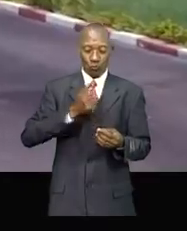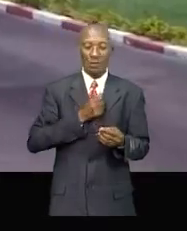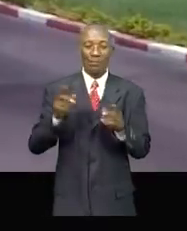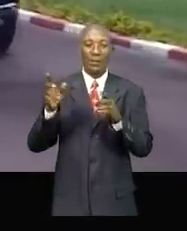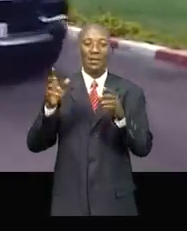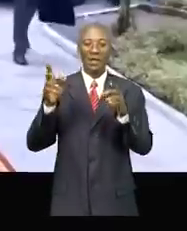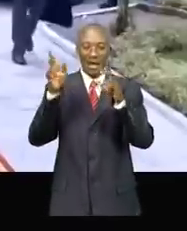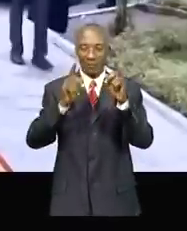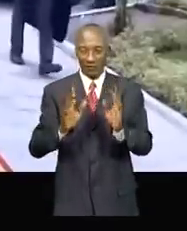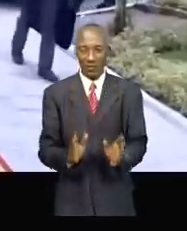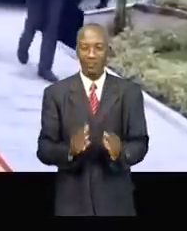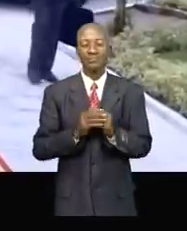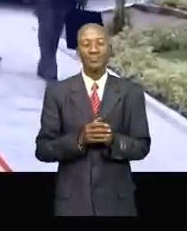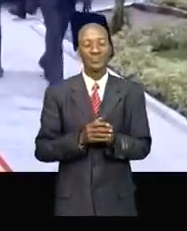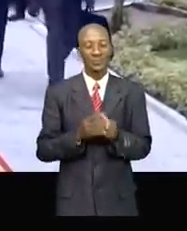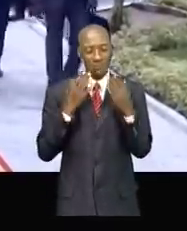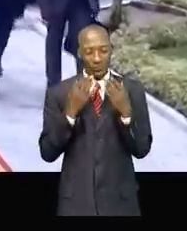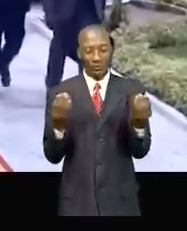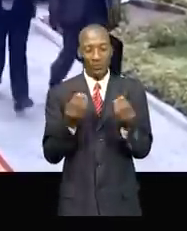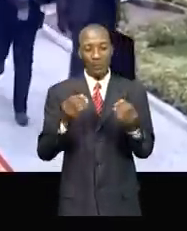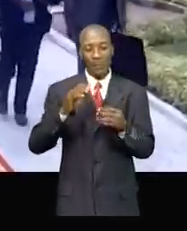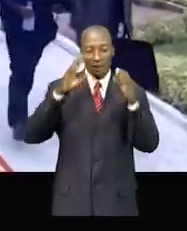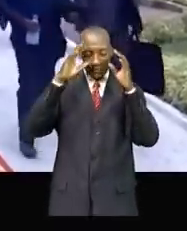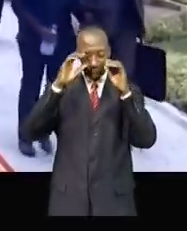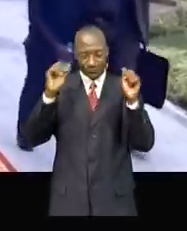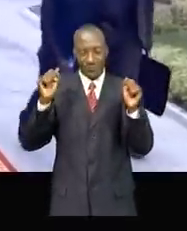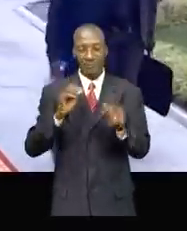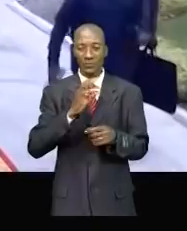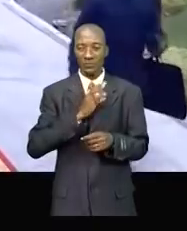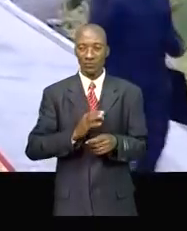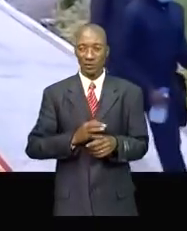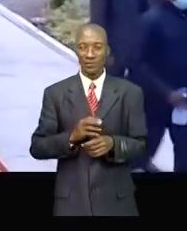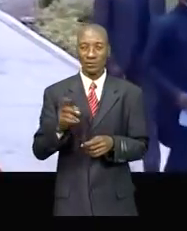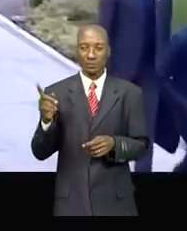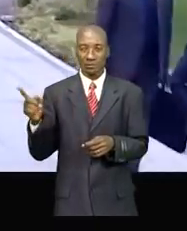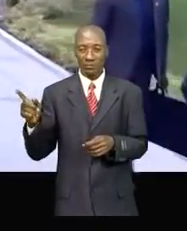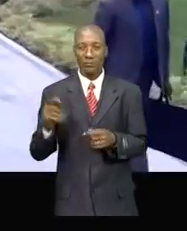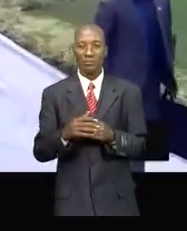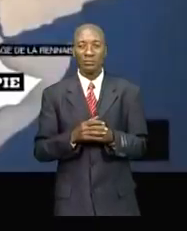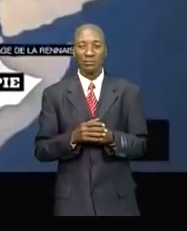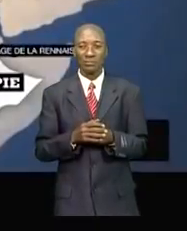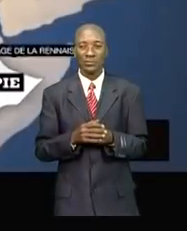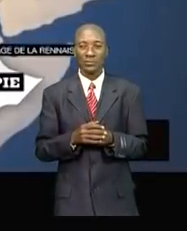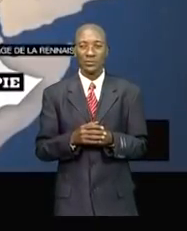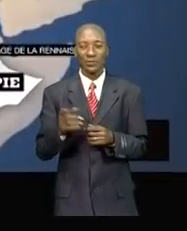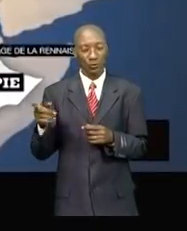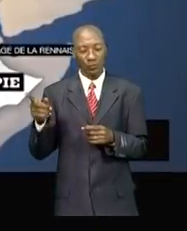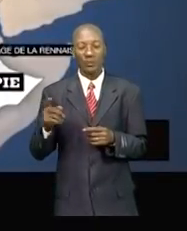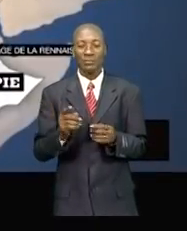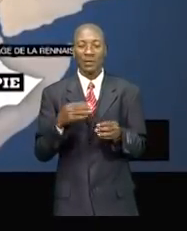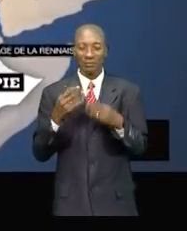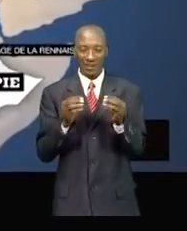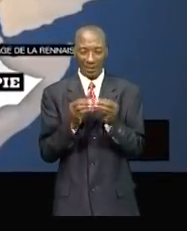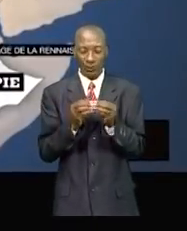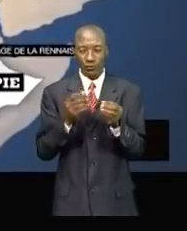leitmotiv du chef de l'État, Félix-Antoine Tshisekedi Tshilombo, sur la question du barrage de la Renaissance qui divise Égyptiens,